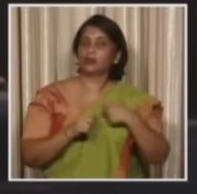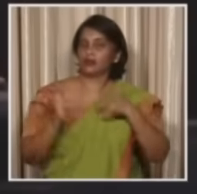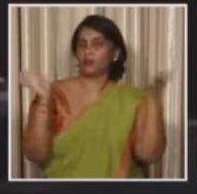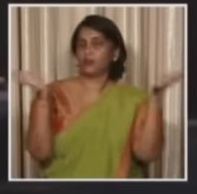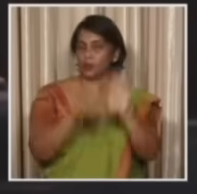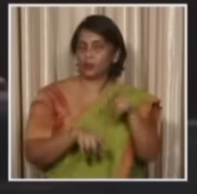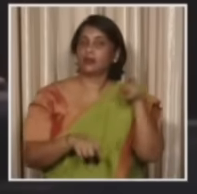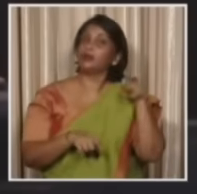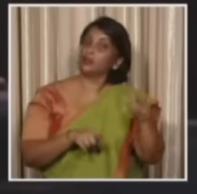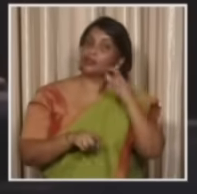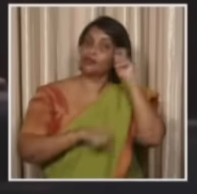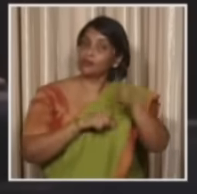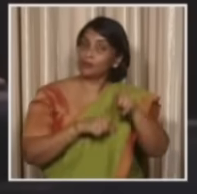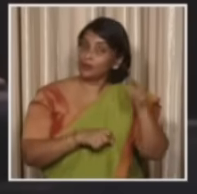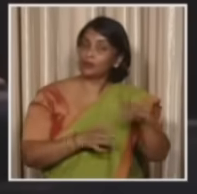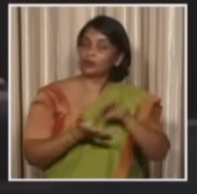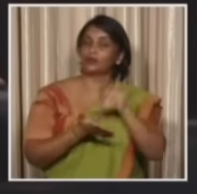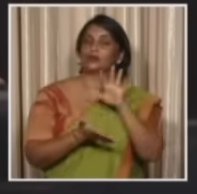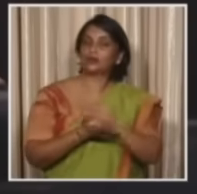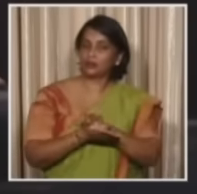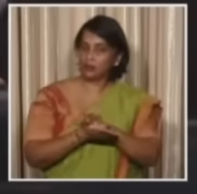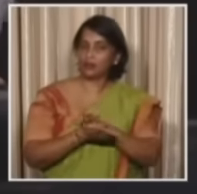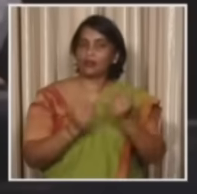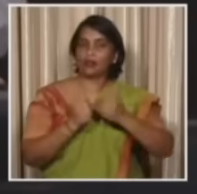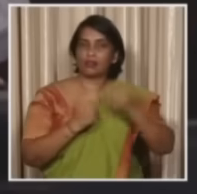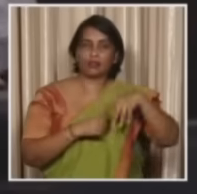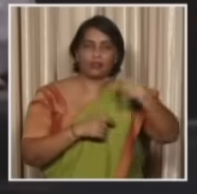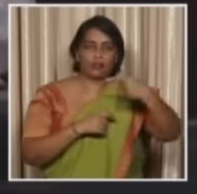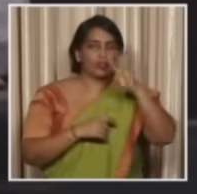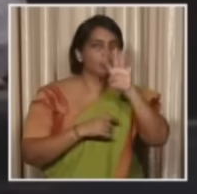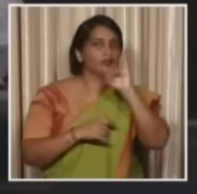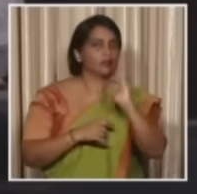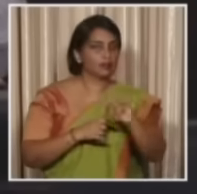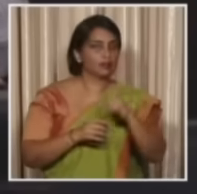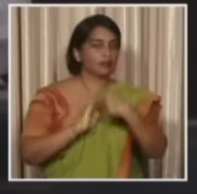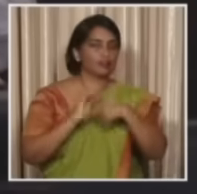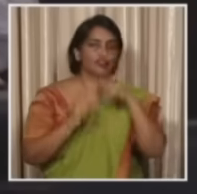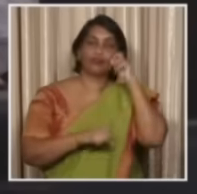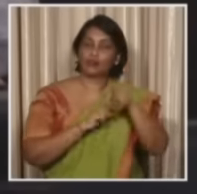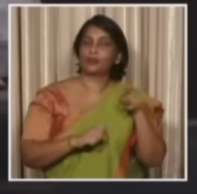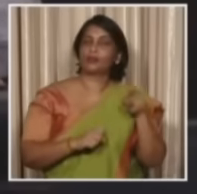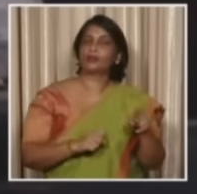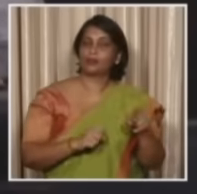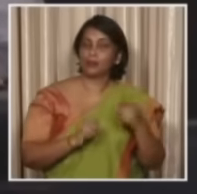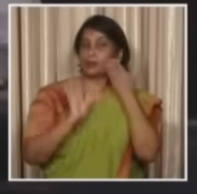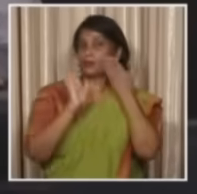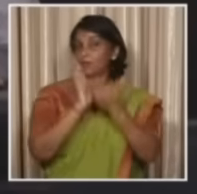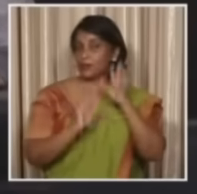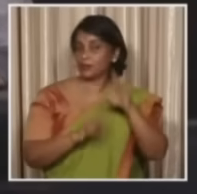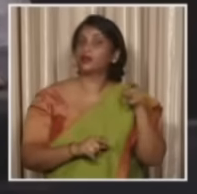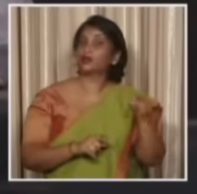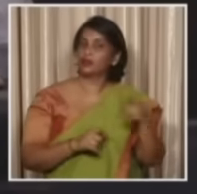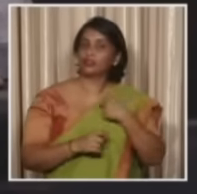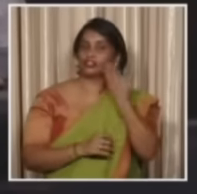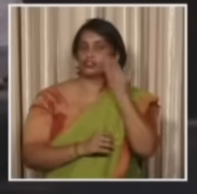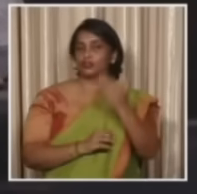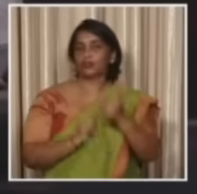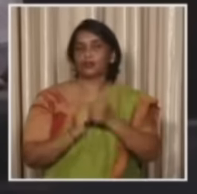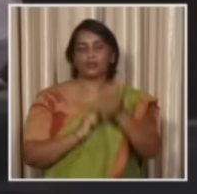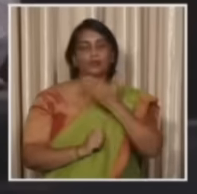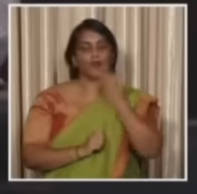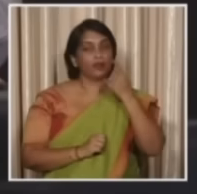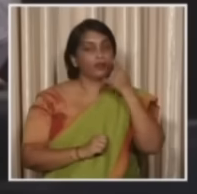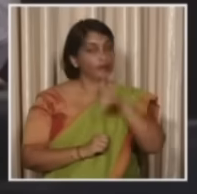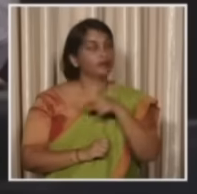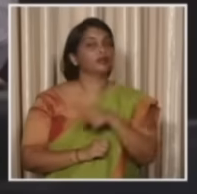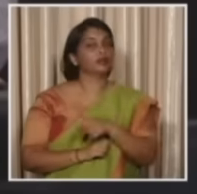ගැහිලා ඉන්නවා. ඒ ජනතාවගේ තීන්දුව තව දවස් 46කින් මේ රටේ ජනතාව පෙන්නුම් කරනවා. ඒක අපිට දැක බලා ගන්න පුළුවන්. ඒ නිසා